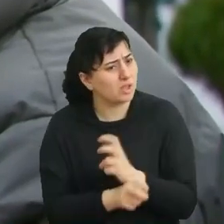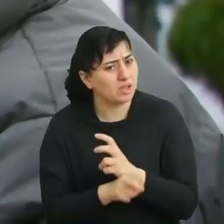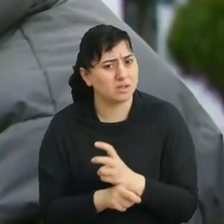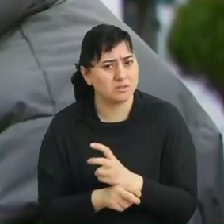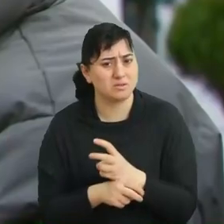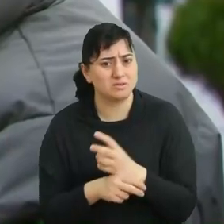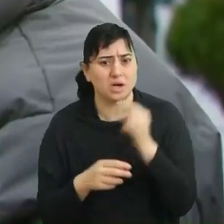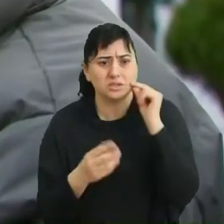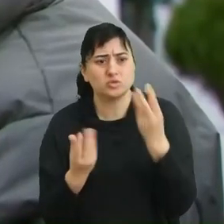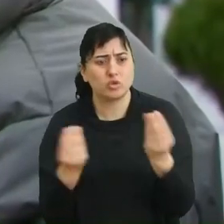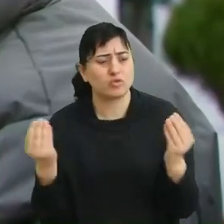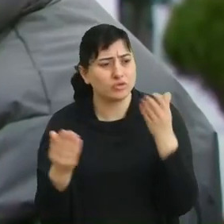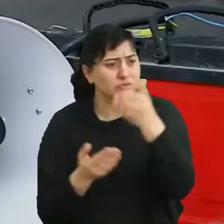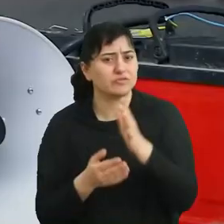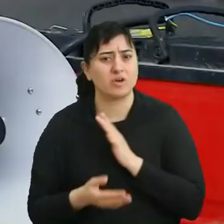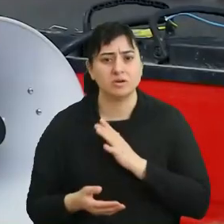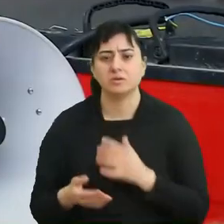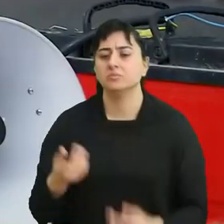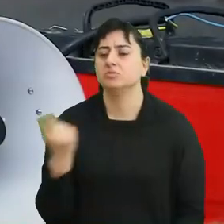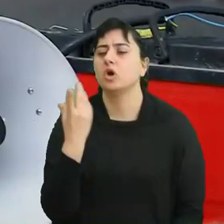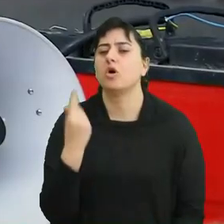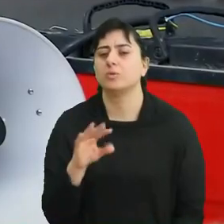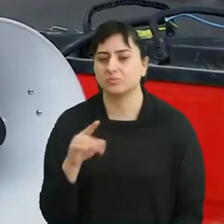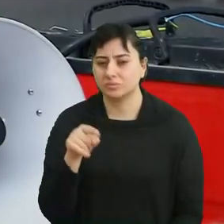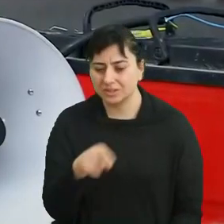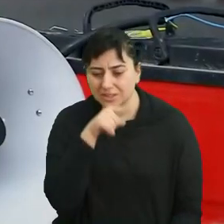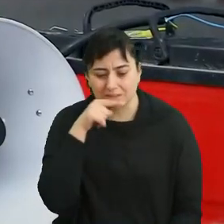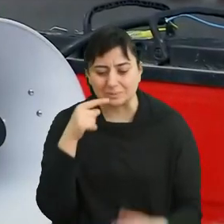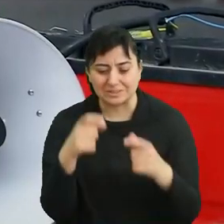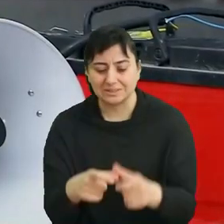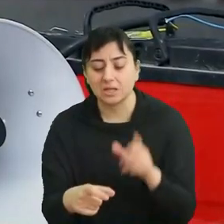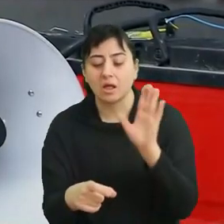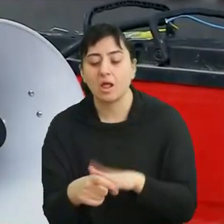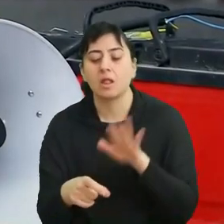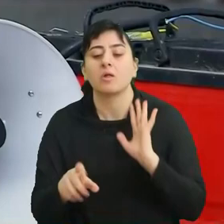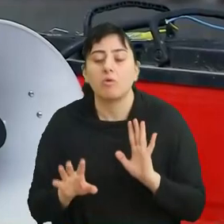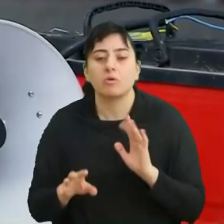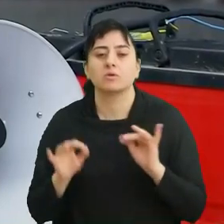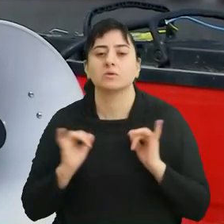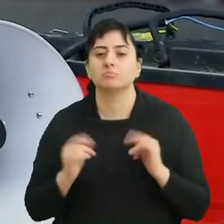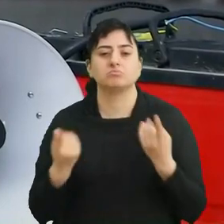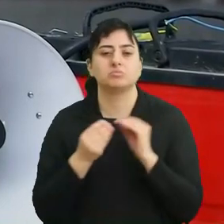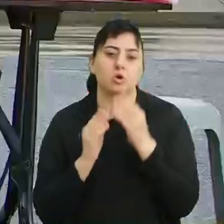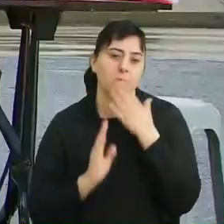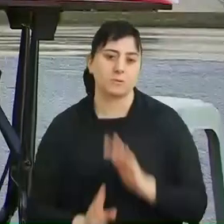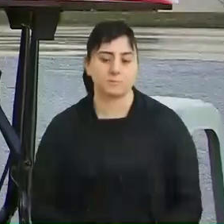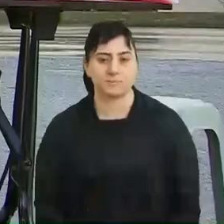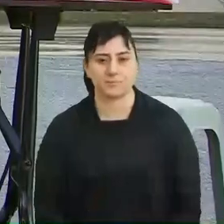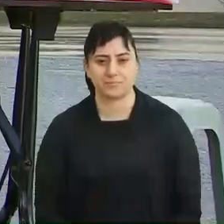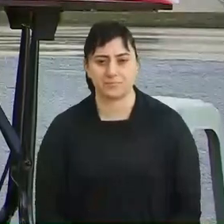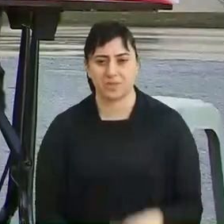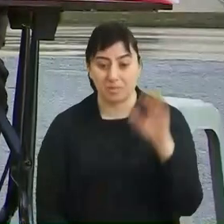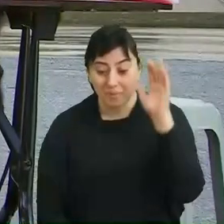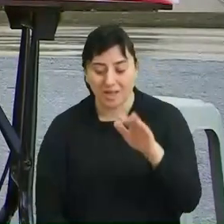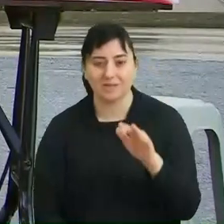tehlikeli. Bir sürü adam var, onlar girseydi. Bir şey olmaz, şu kırmızı butona basmadığınız sürece hiçbir şey olmaz. Ya